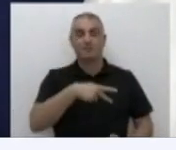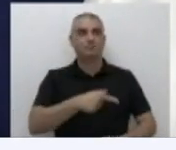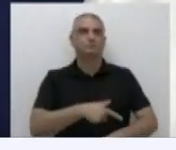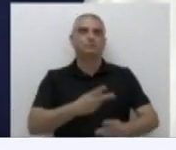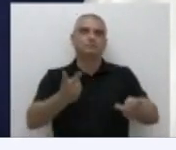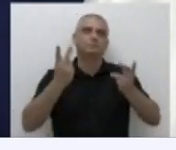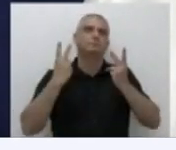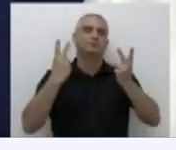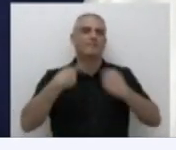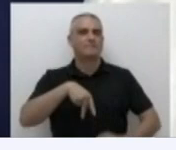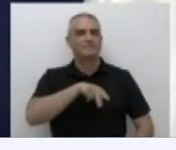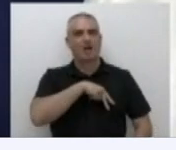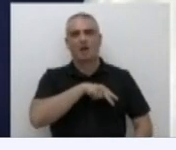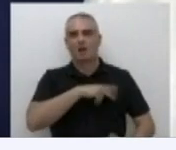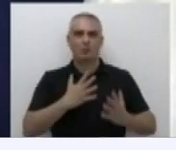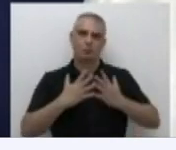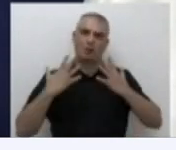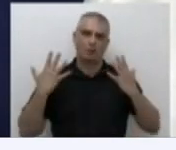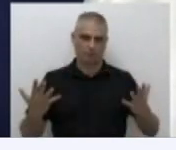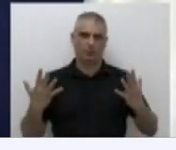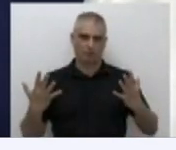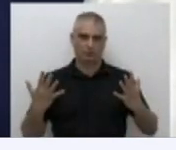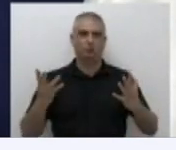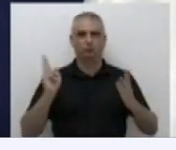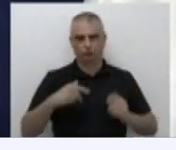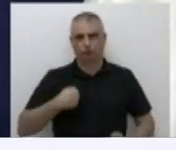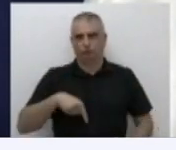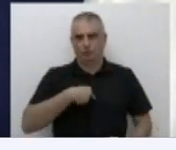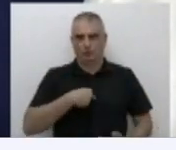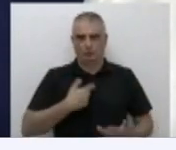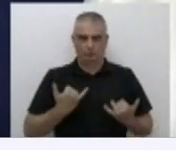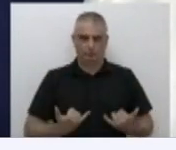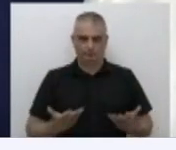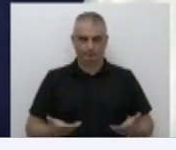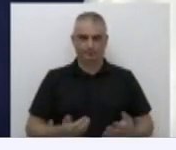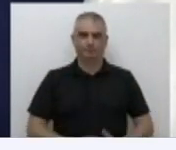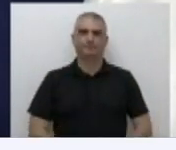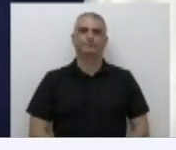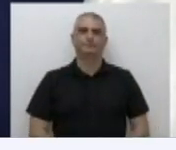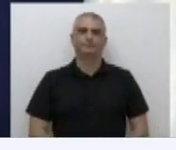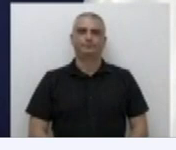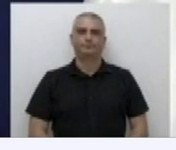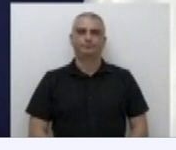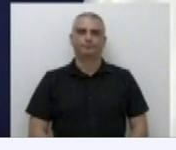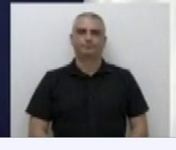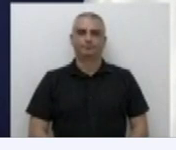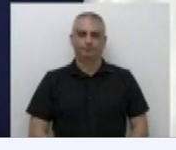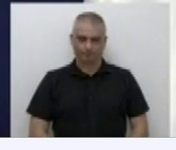القيادة يفهمون مستوى المسؤولية الهائل على